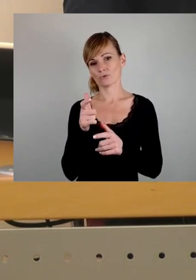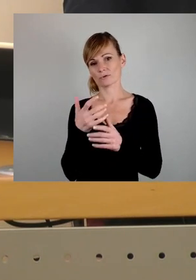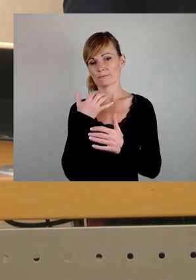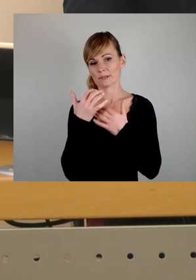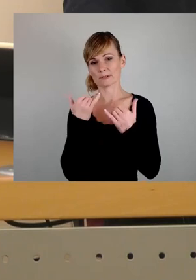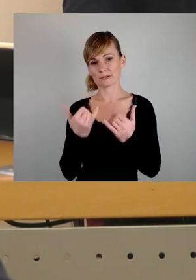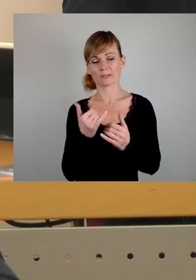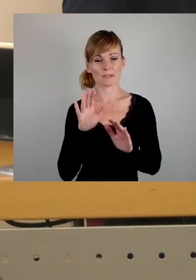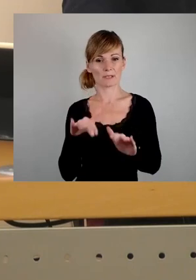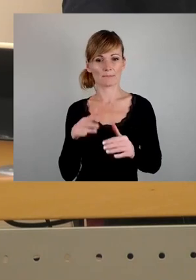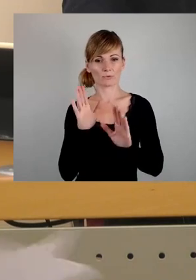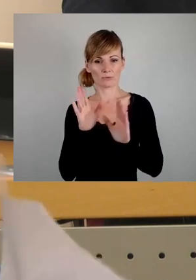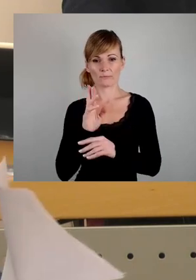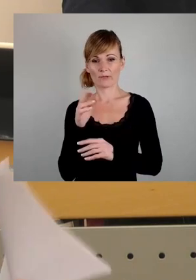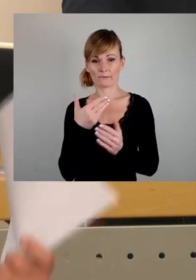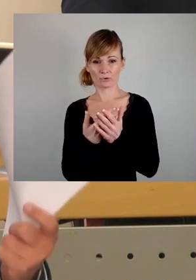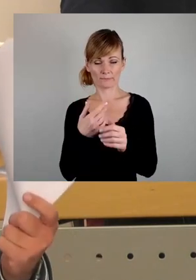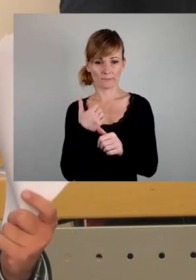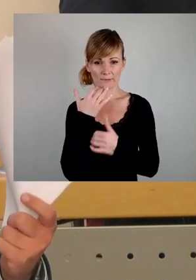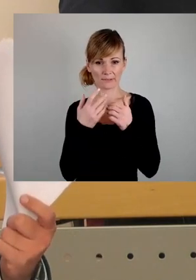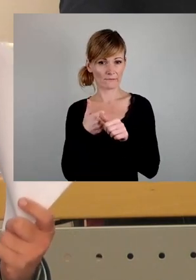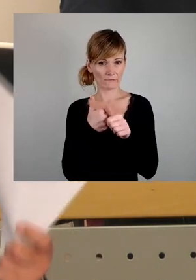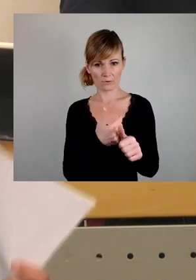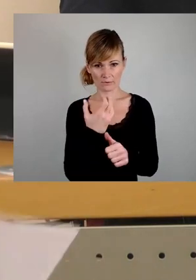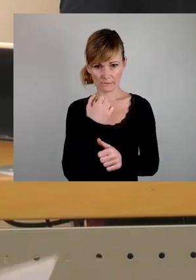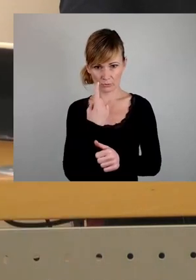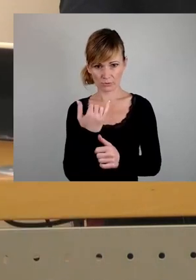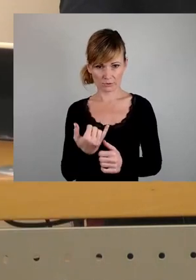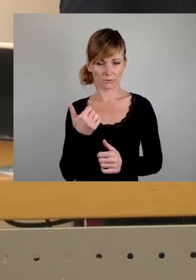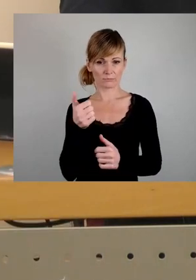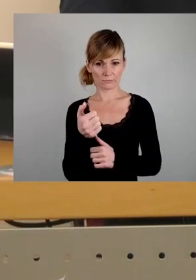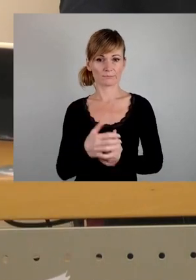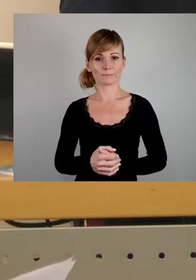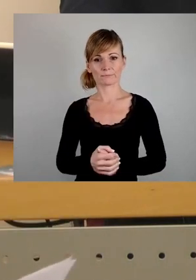Wer dem federführenden Ausschussbericht folgen möchte, den bitte ich jetzt um das Stimmzeichen.